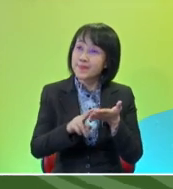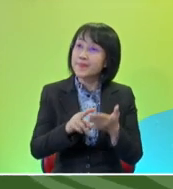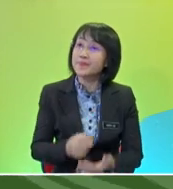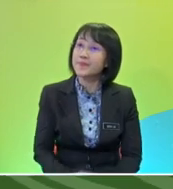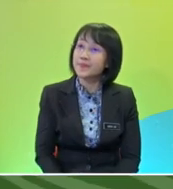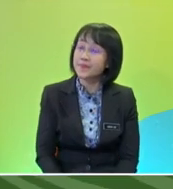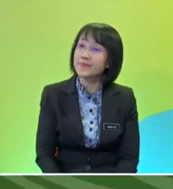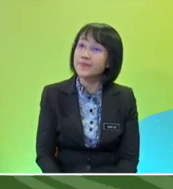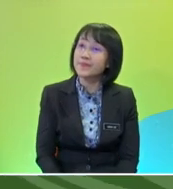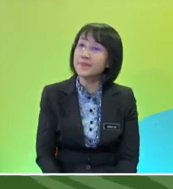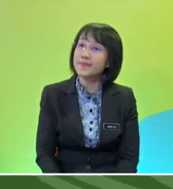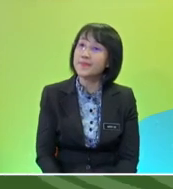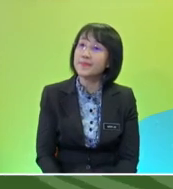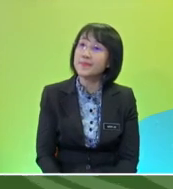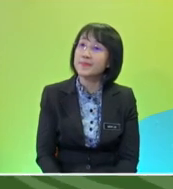Okey, Ruhil.